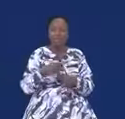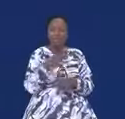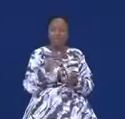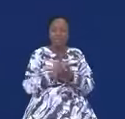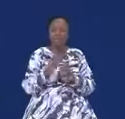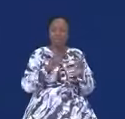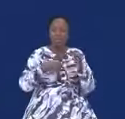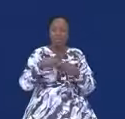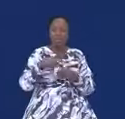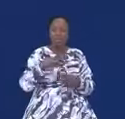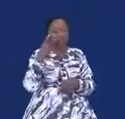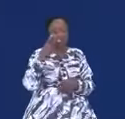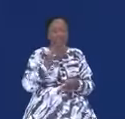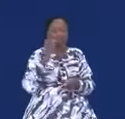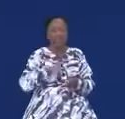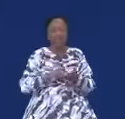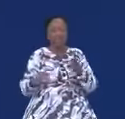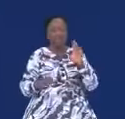7